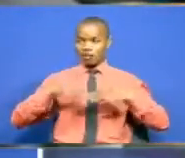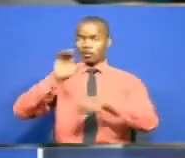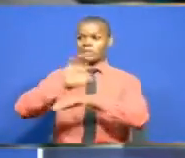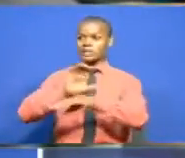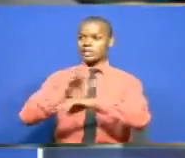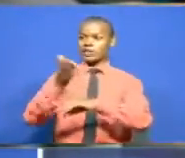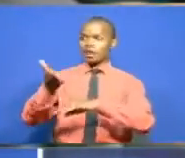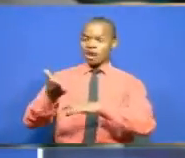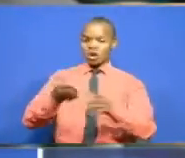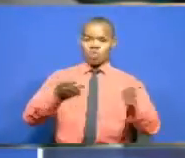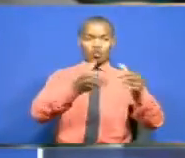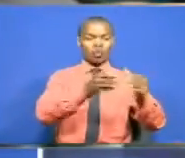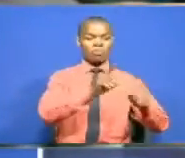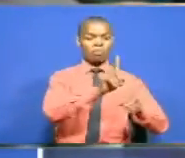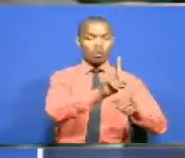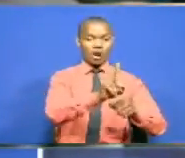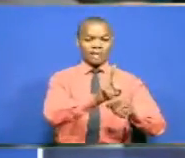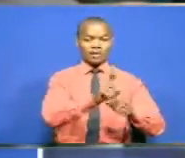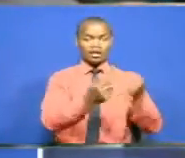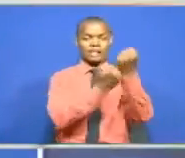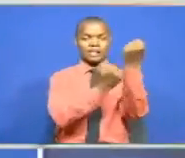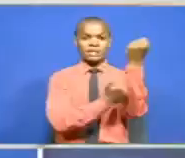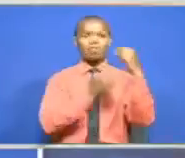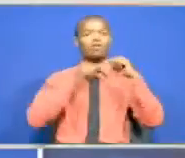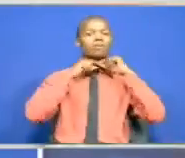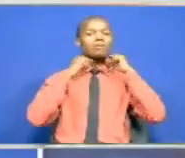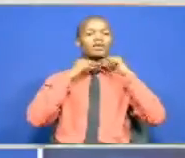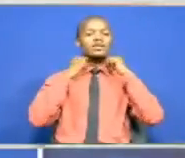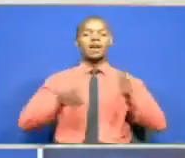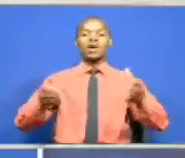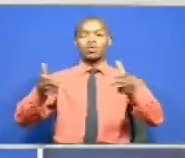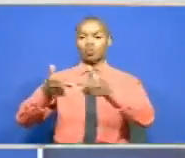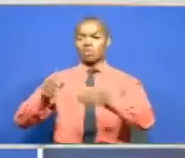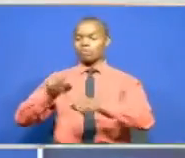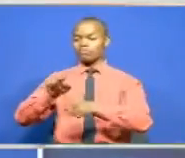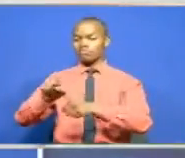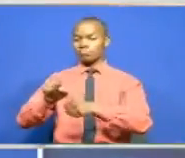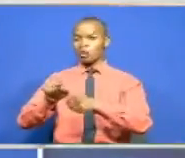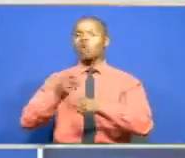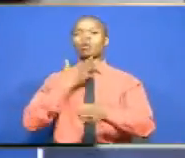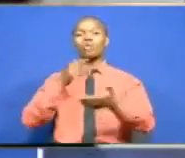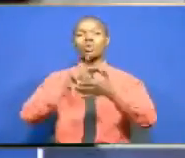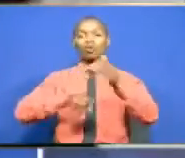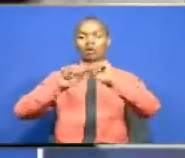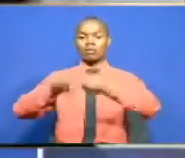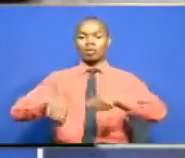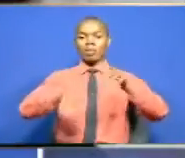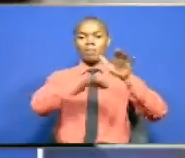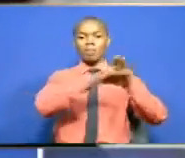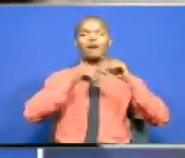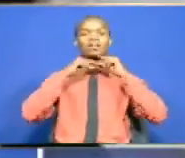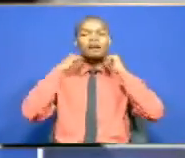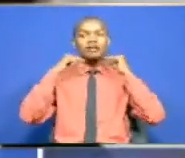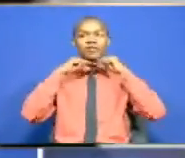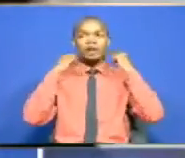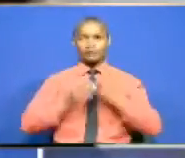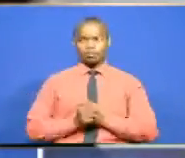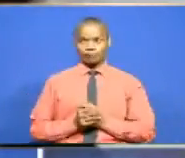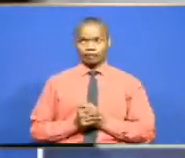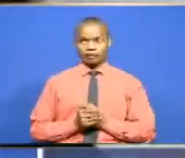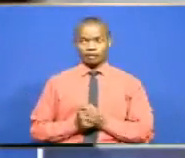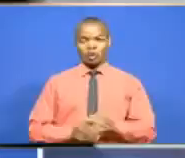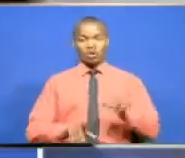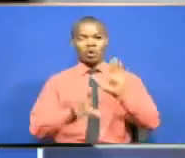upande mmoja kumuunga mkono kasisi huyo ilhali upande mwingine unataka aondolewe kama kasisi. Kupitia